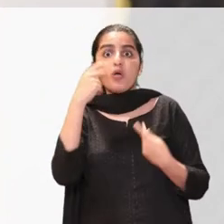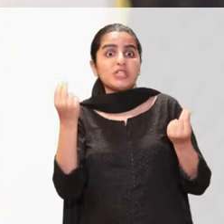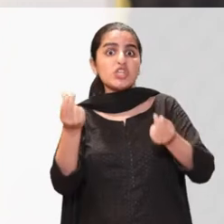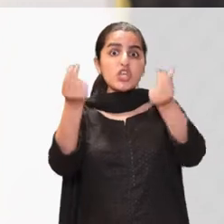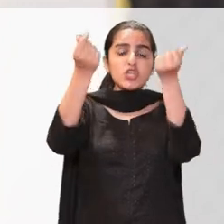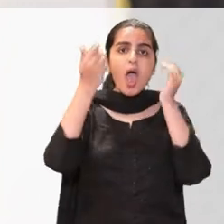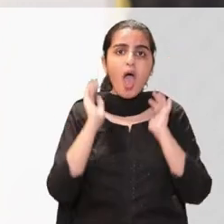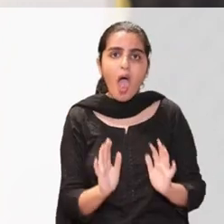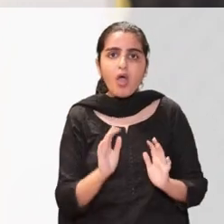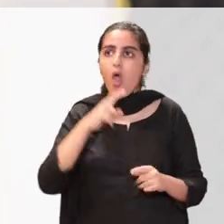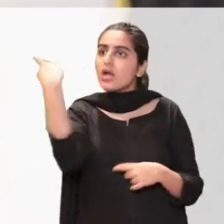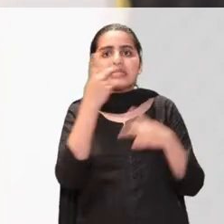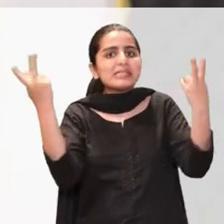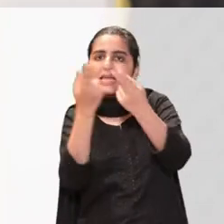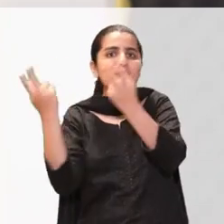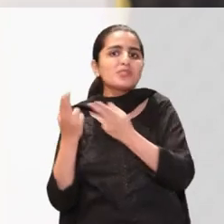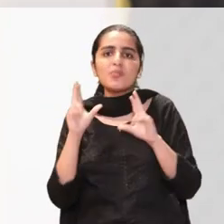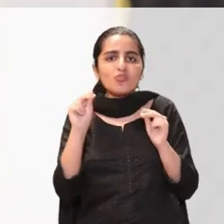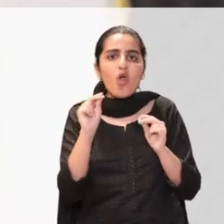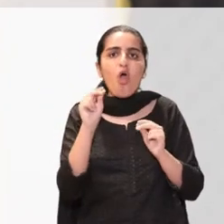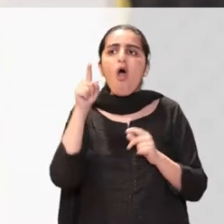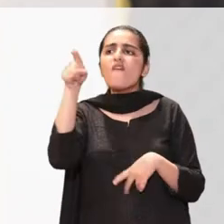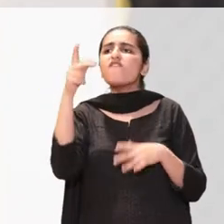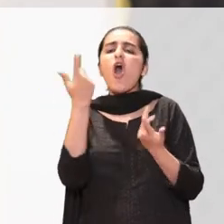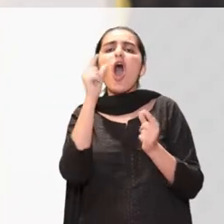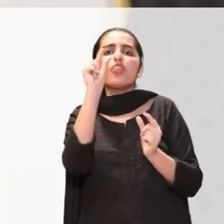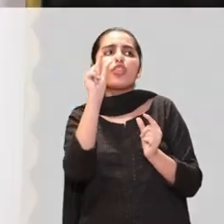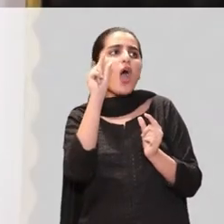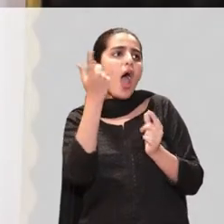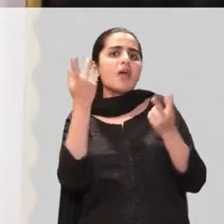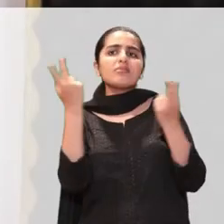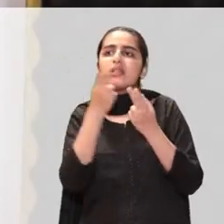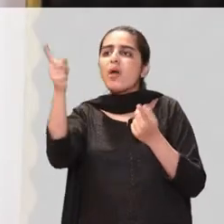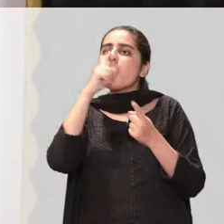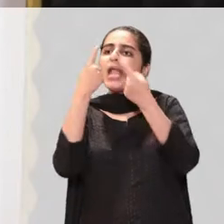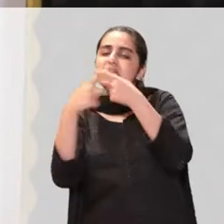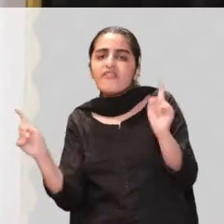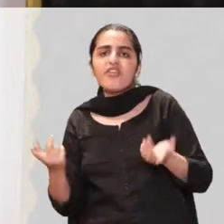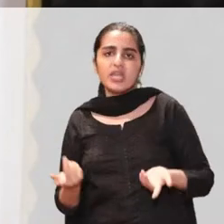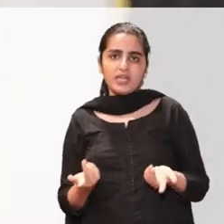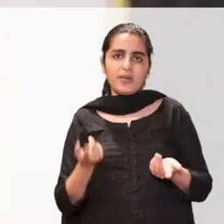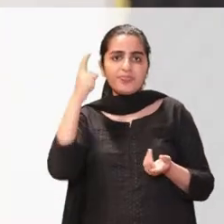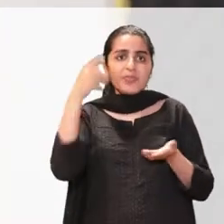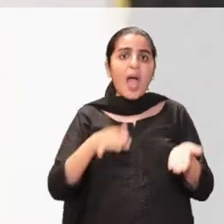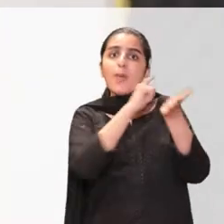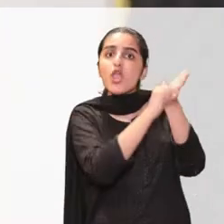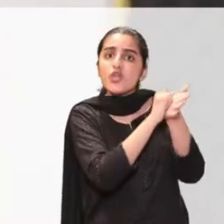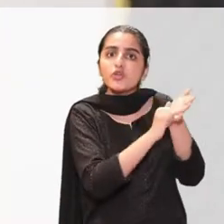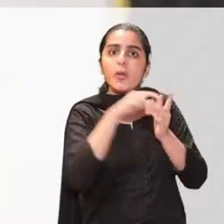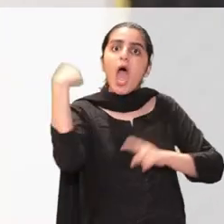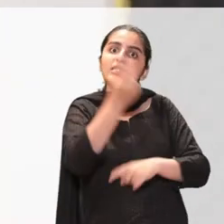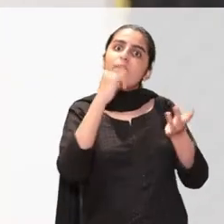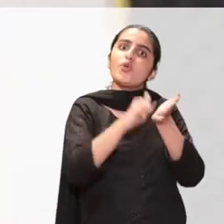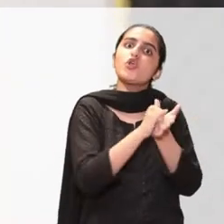रहे हैं अगर आपके YouTube चैनल के थ्रू यूज किया है वह दूर व्यूज कभी इंपैक्ट है बेशक बिल जगह वह दूल्हों को